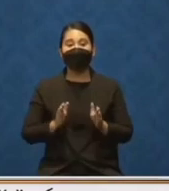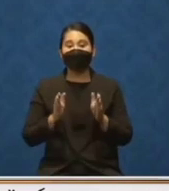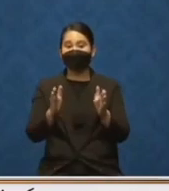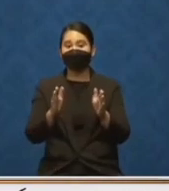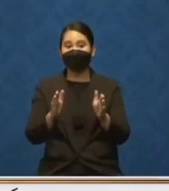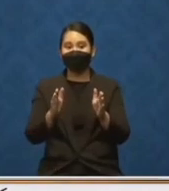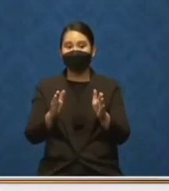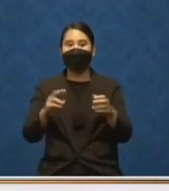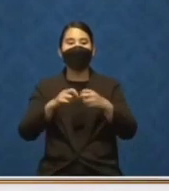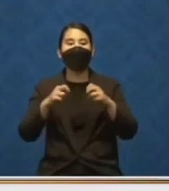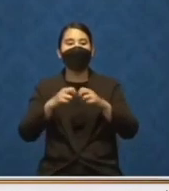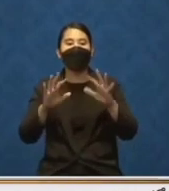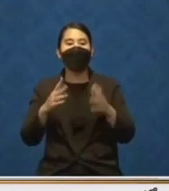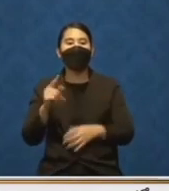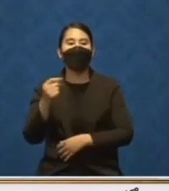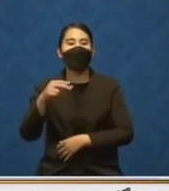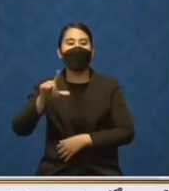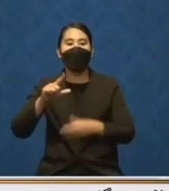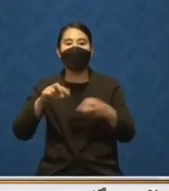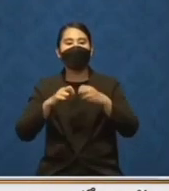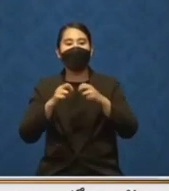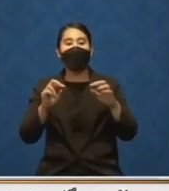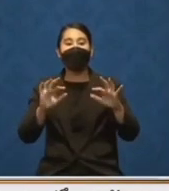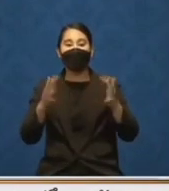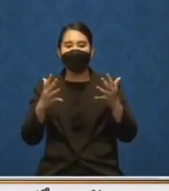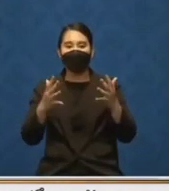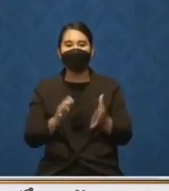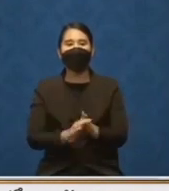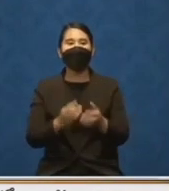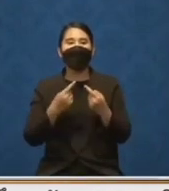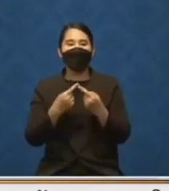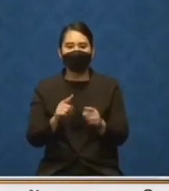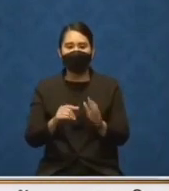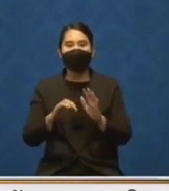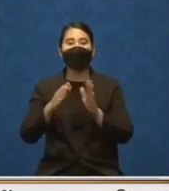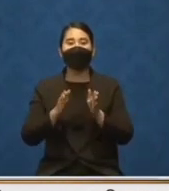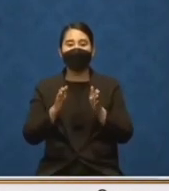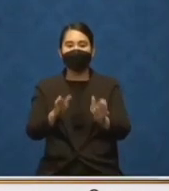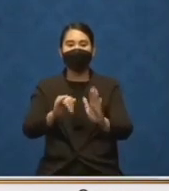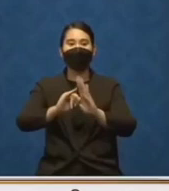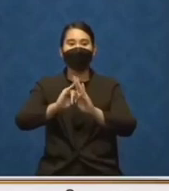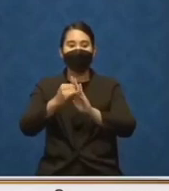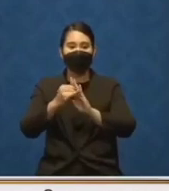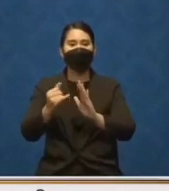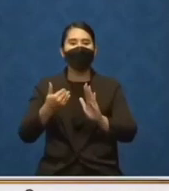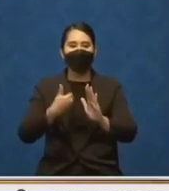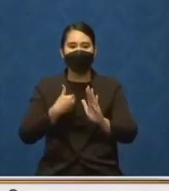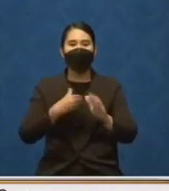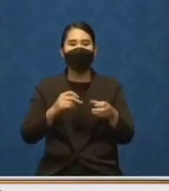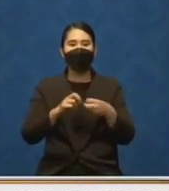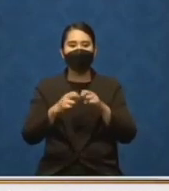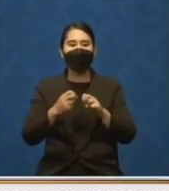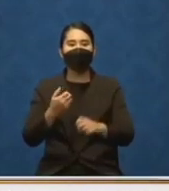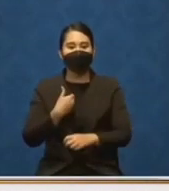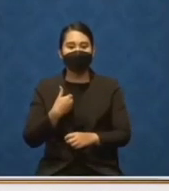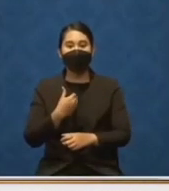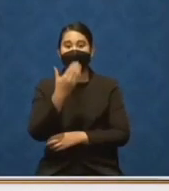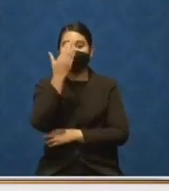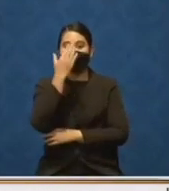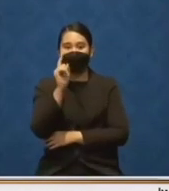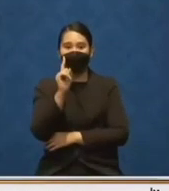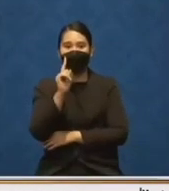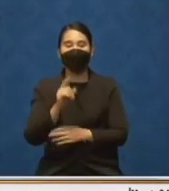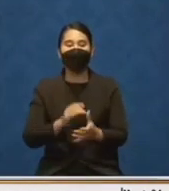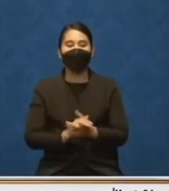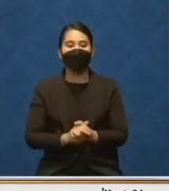ไม่มีปัญหาครับแต่มีทางหลวงจังหวัดจันทบุรีมันมีปัญหาอะไรดูครับทักทายครับในการที่